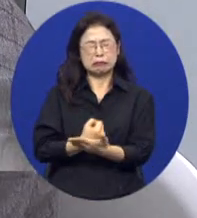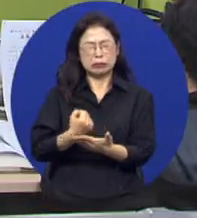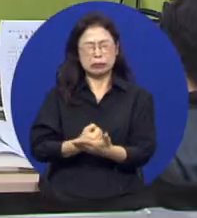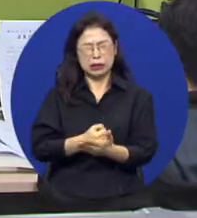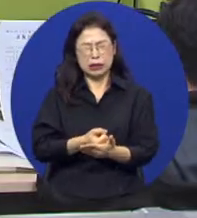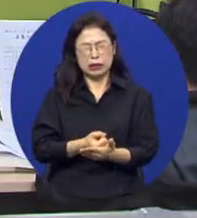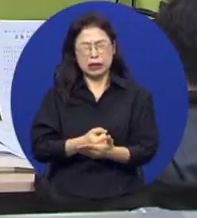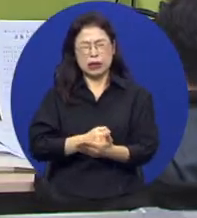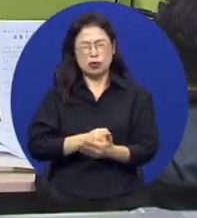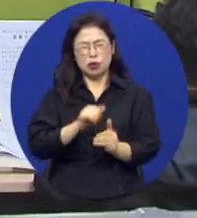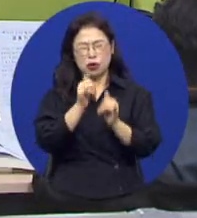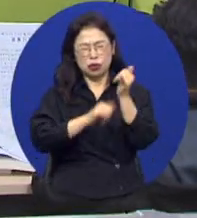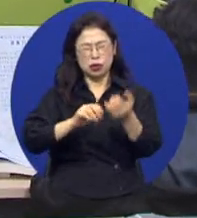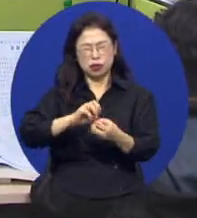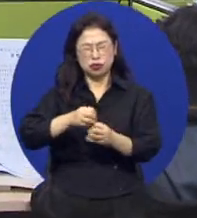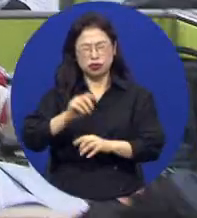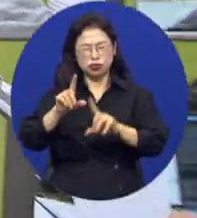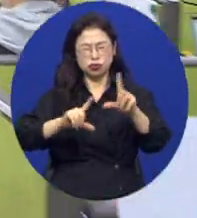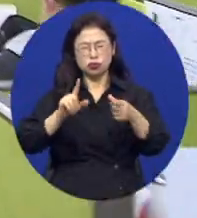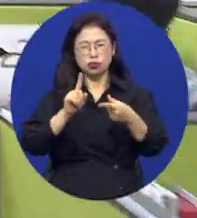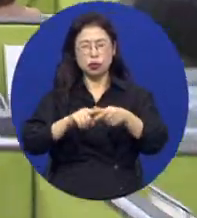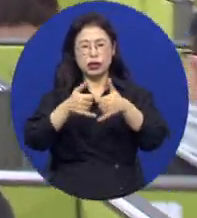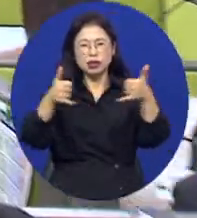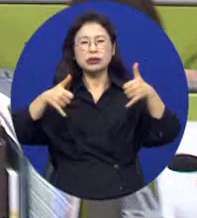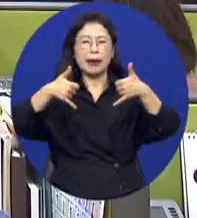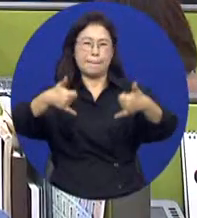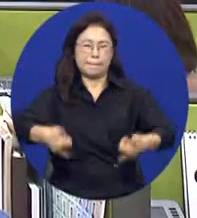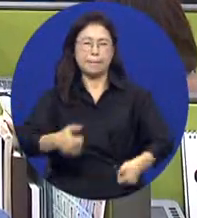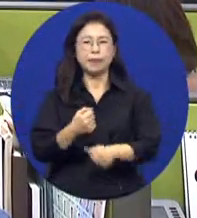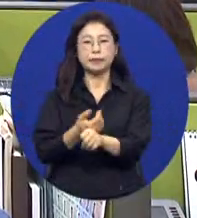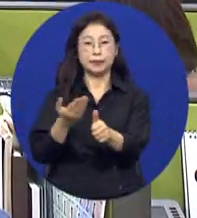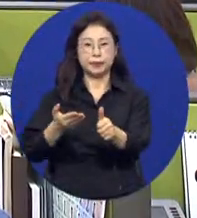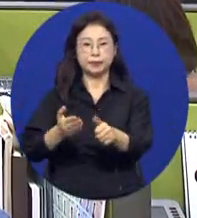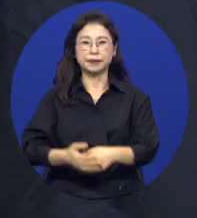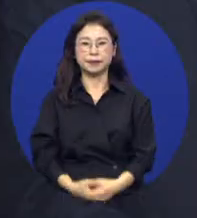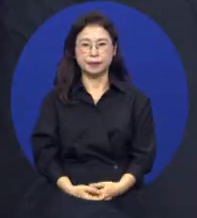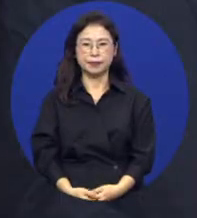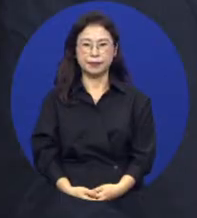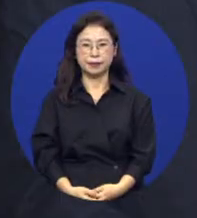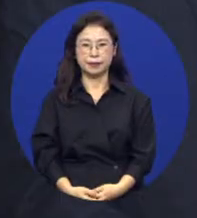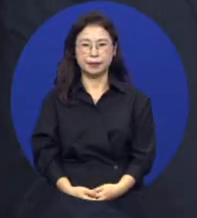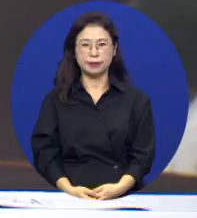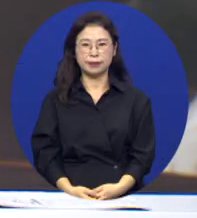과거로 끌어내리는 역사회고 견수막을 내려달라고 밝혔습니다